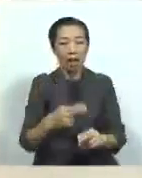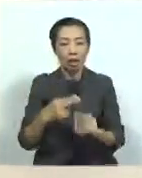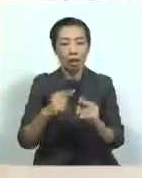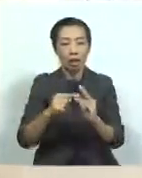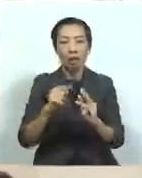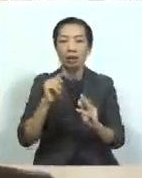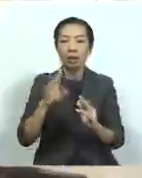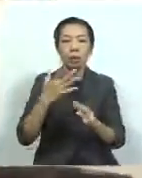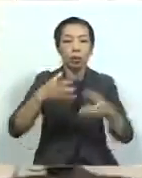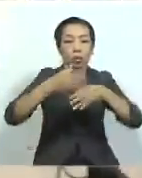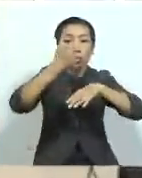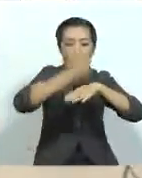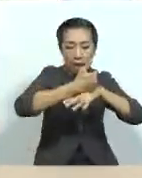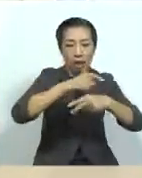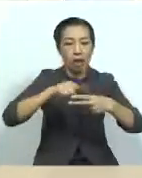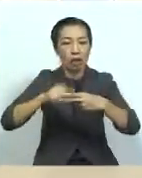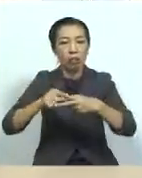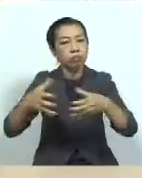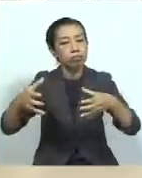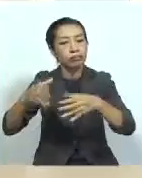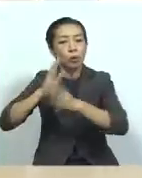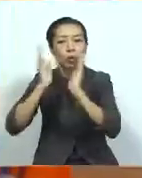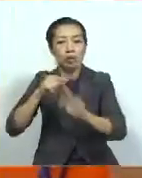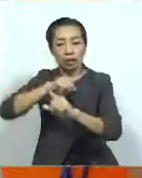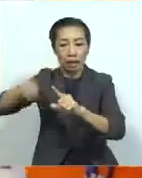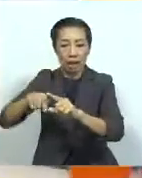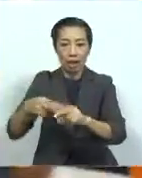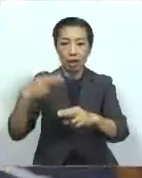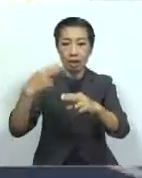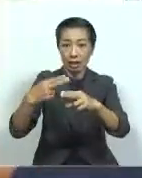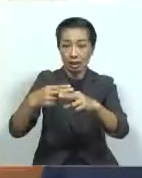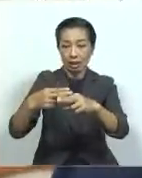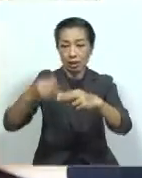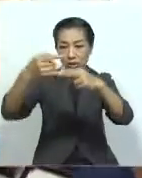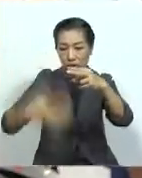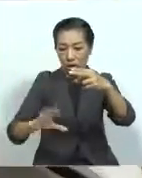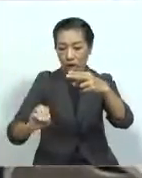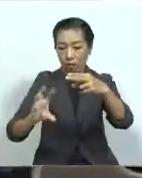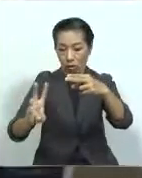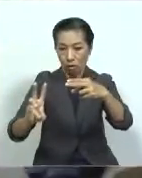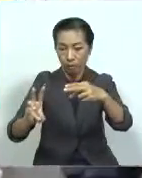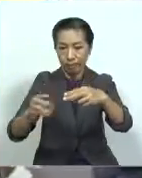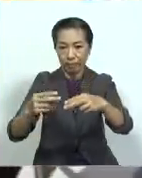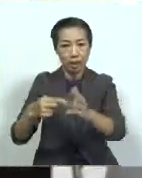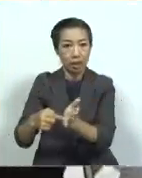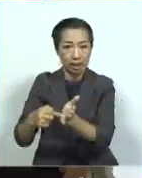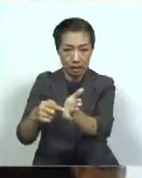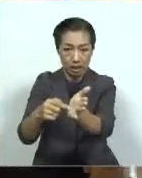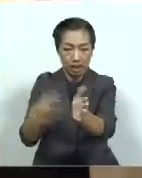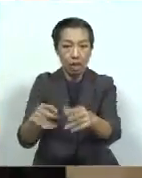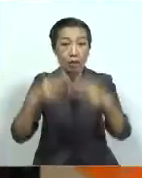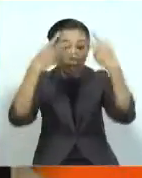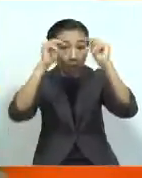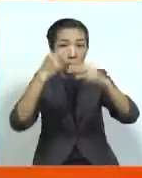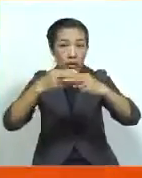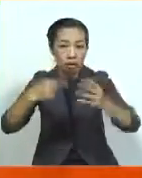าลิปตพลบนะครับหัวหน้าพรรคพร้อมด้วยแกนนำของพรรคเข้ายื่นสมัครส.ส.บัญชีรายชื่อ56คนโดยตอนนี้ยังไม่ได้ยื่นบัญชีน